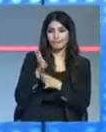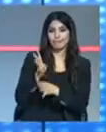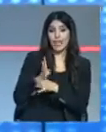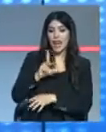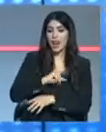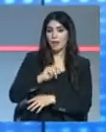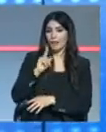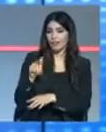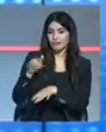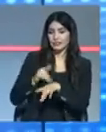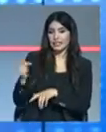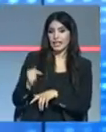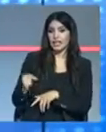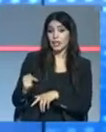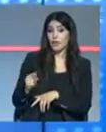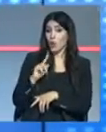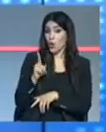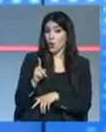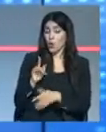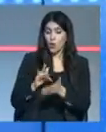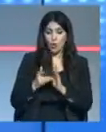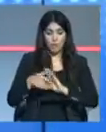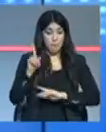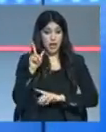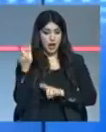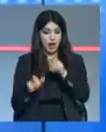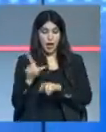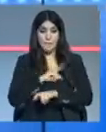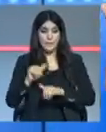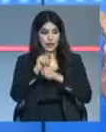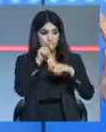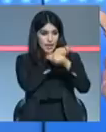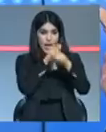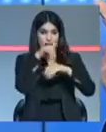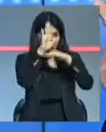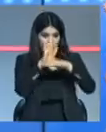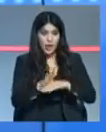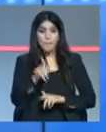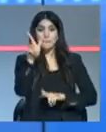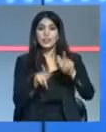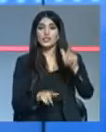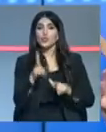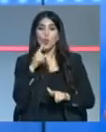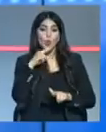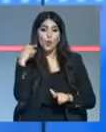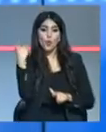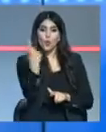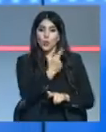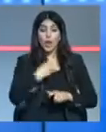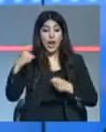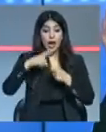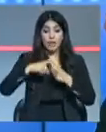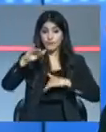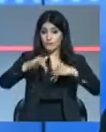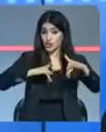ورغم انهم كانوا حاملين لل رايه الوطنيه مكان واقفين من اجل حفظ النظام والمحافظه على سلامه ومانعه كل انسان كان موجود في